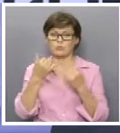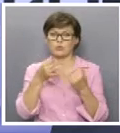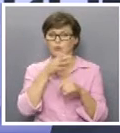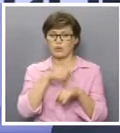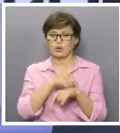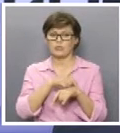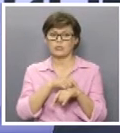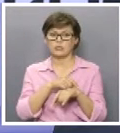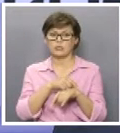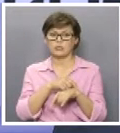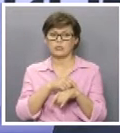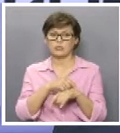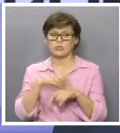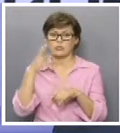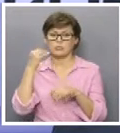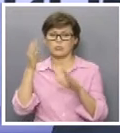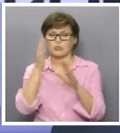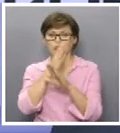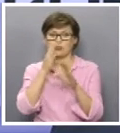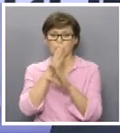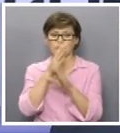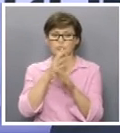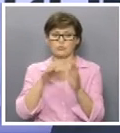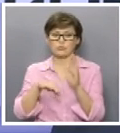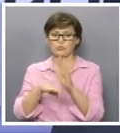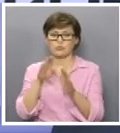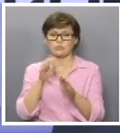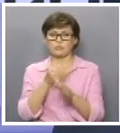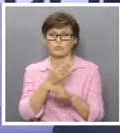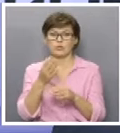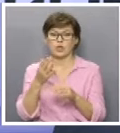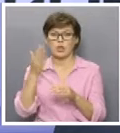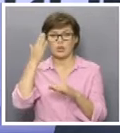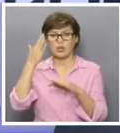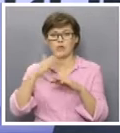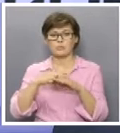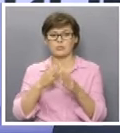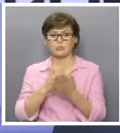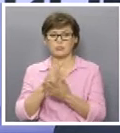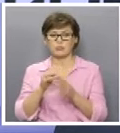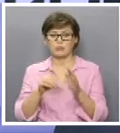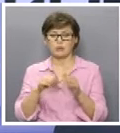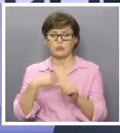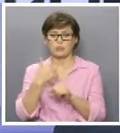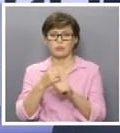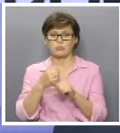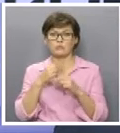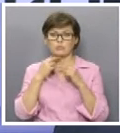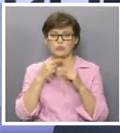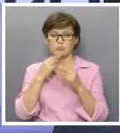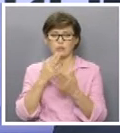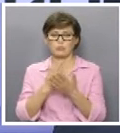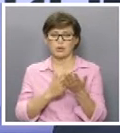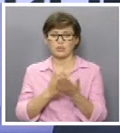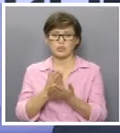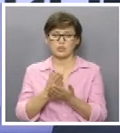таңда Алматы экологиясын жақсарту бұл әкімшілік тарапынан басты назарға алынып отырған